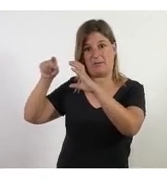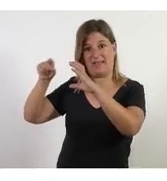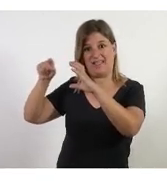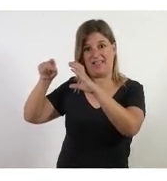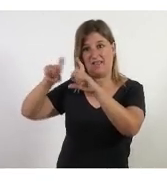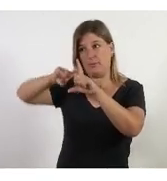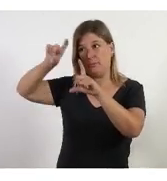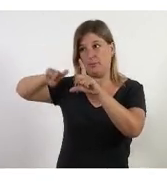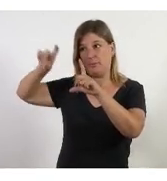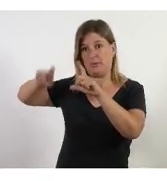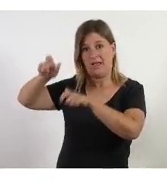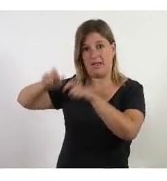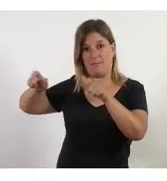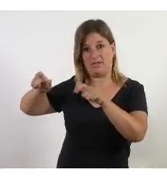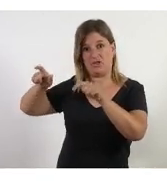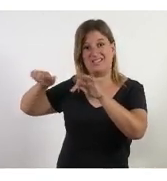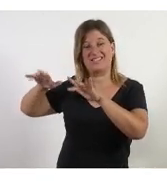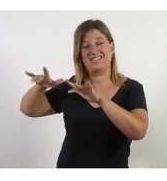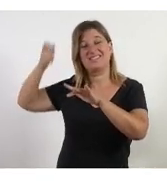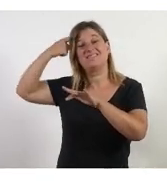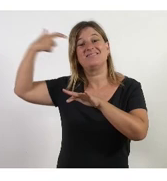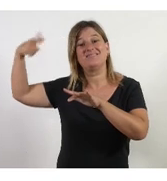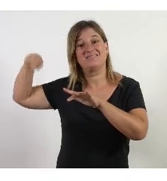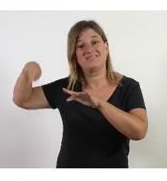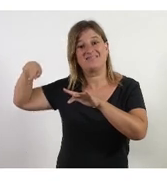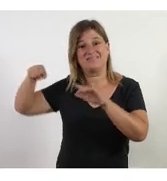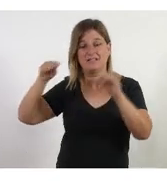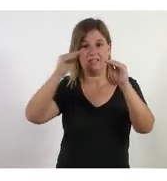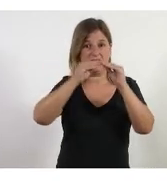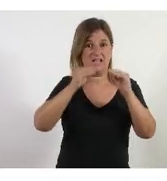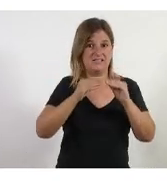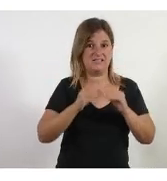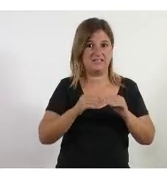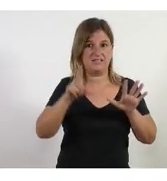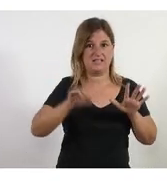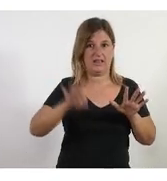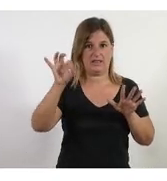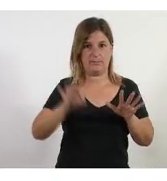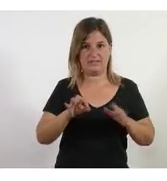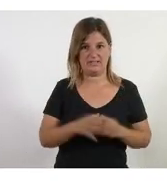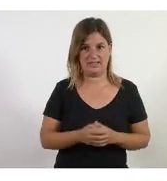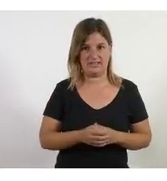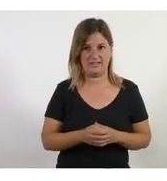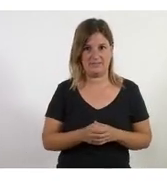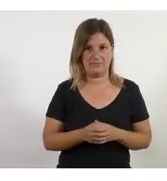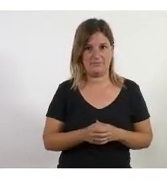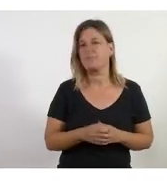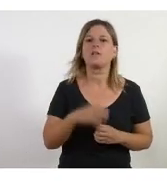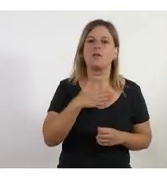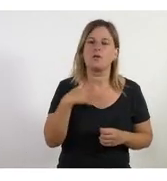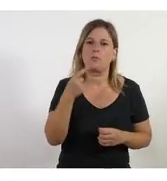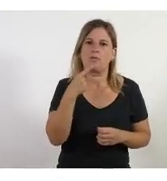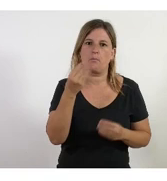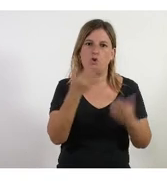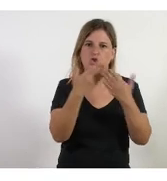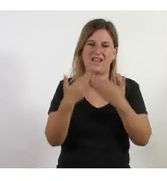les persones que tocaven el piano mentalment coincidien més d'un 70%. Llavors, hi ha molts